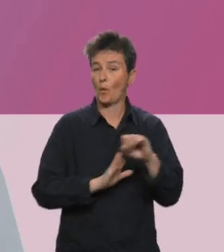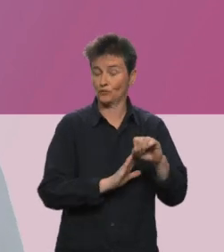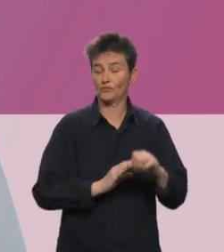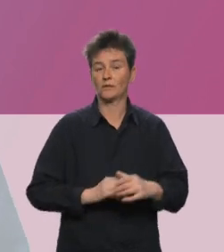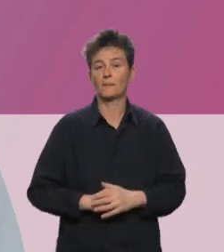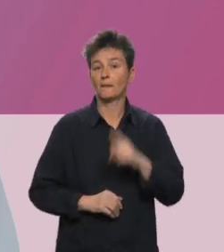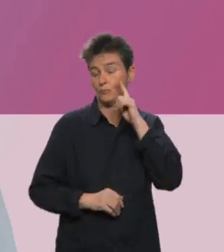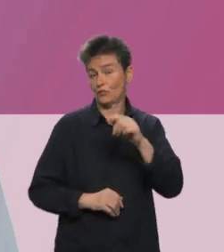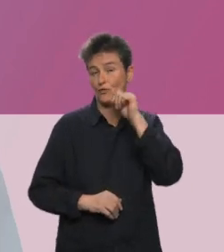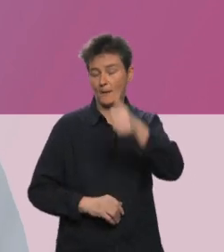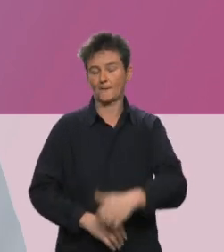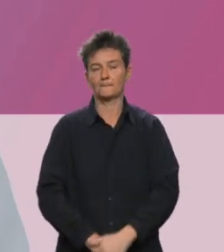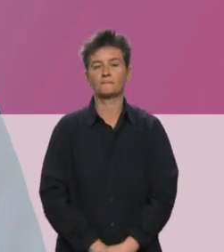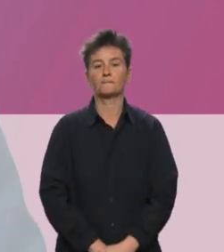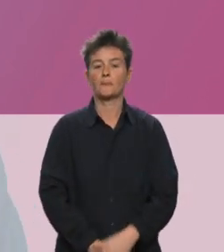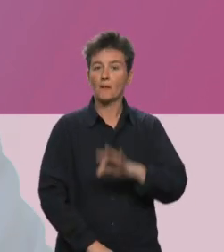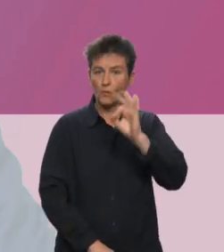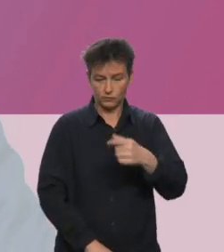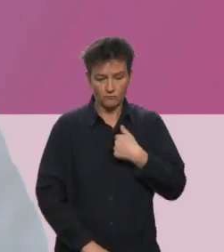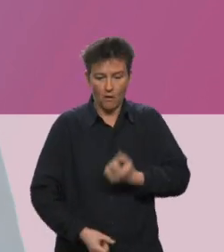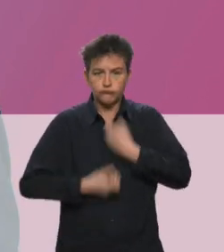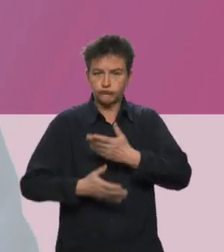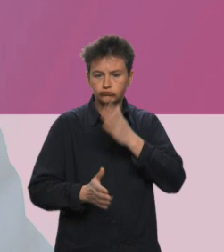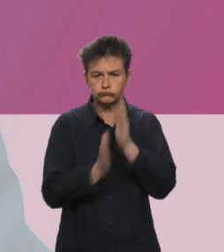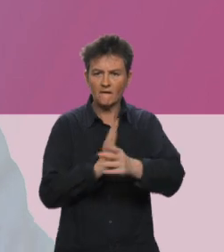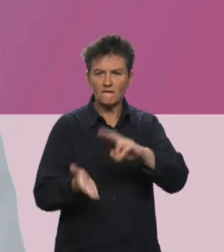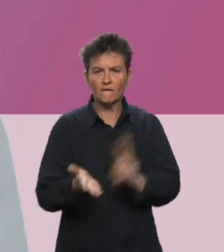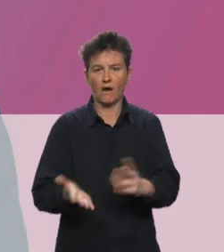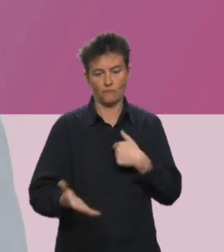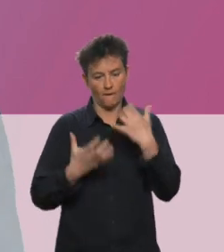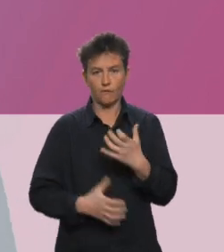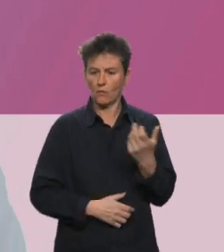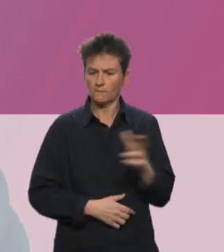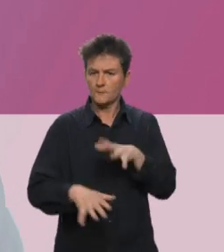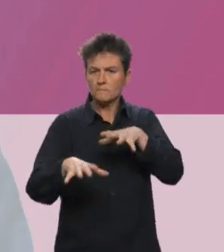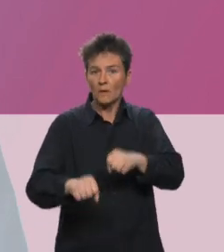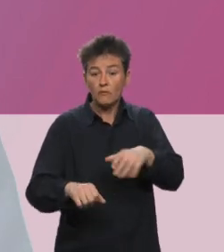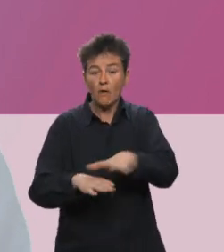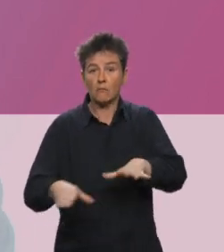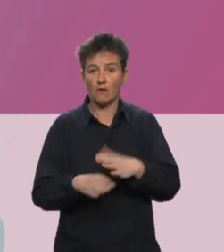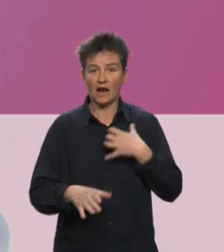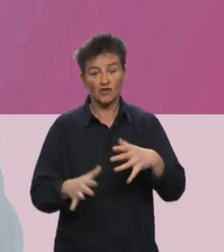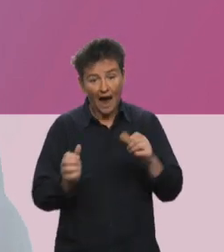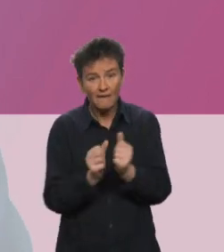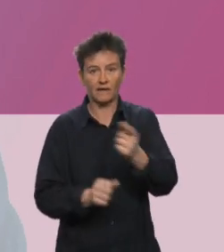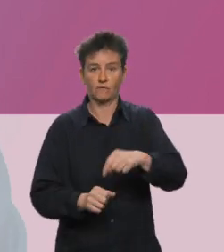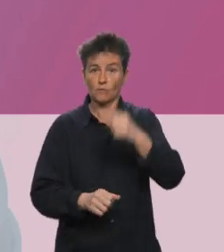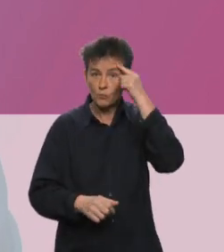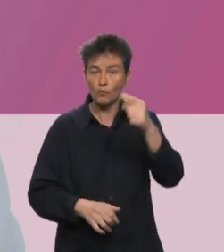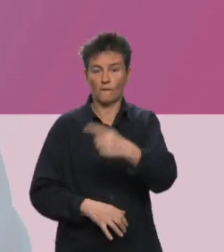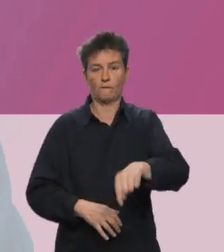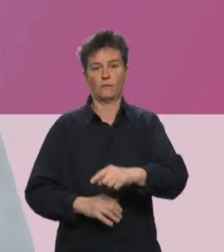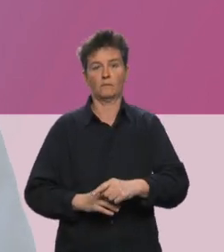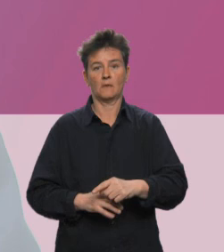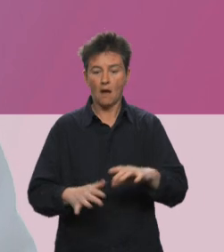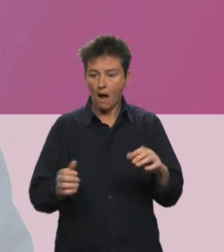gauche, pour demain. Oui, je parle vrai et je veux reprendre le pouvoir sur nos richesses. Avec vous, pour